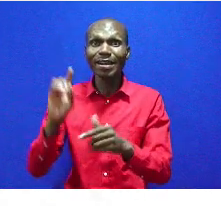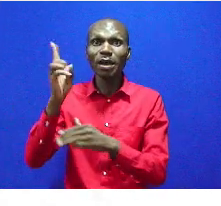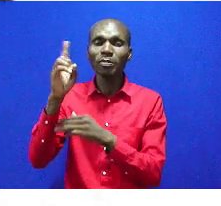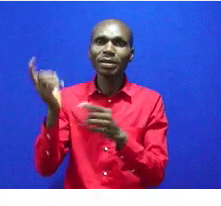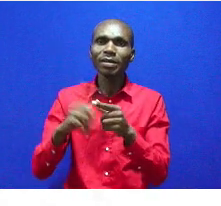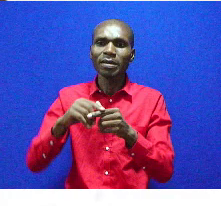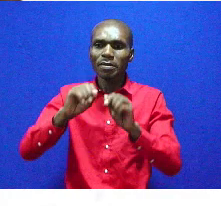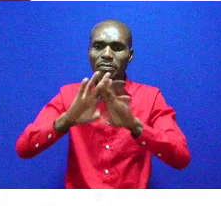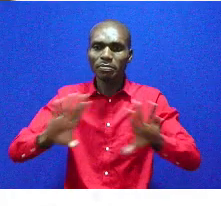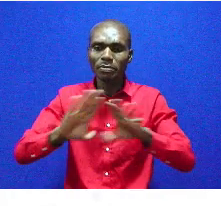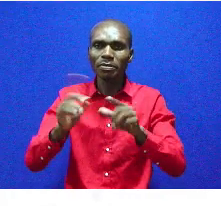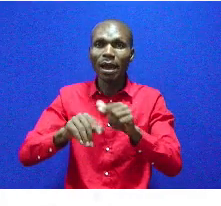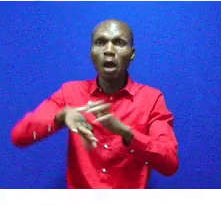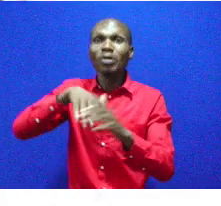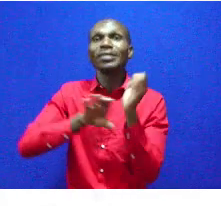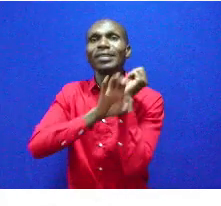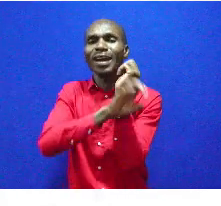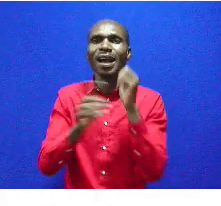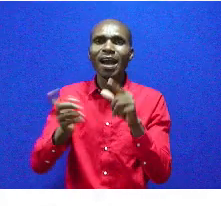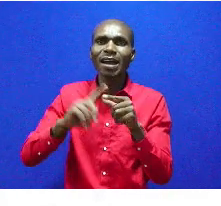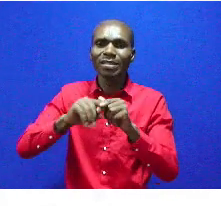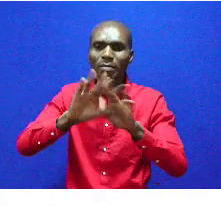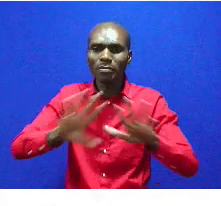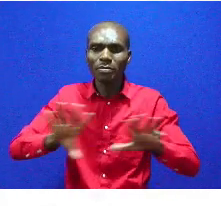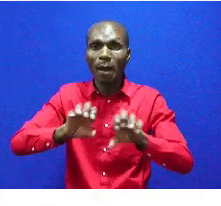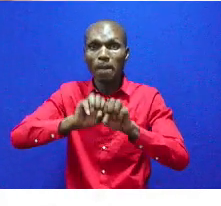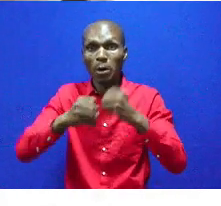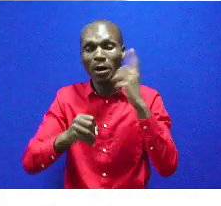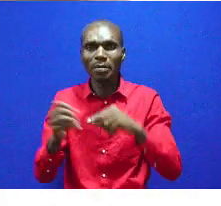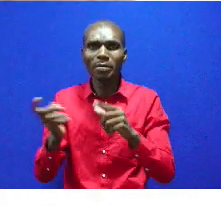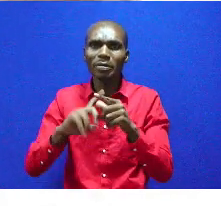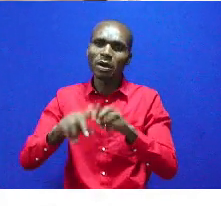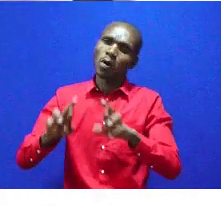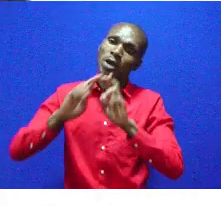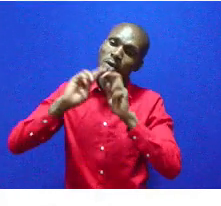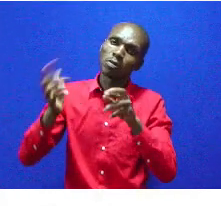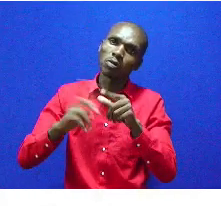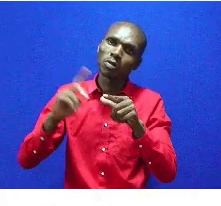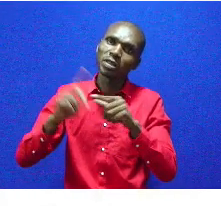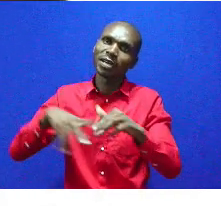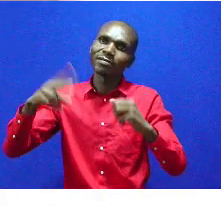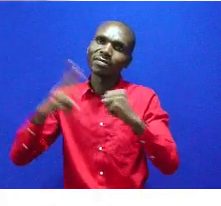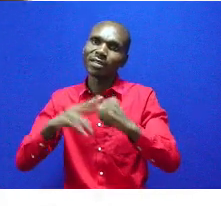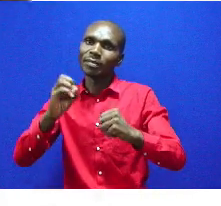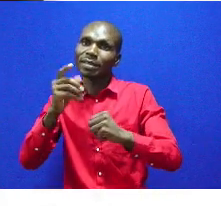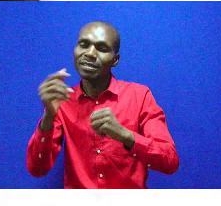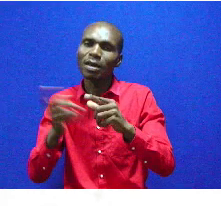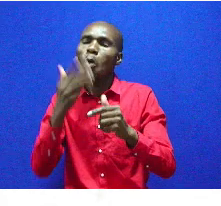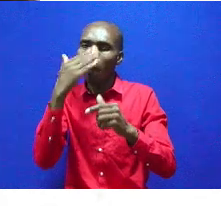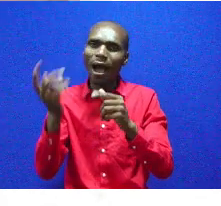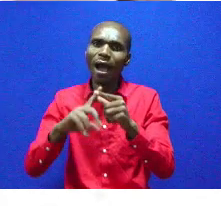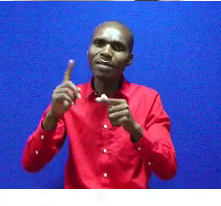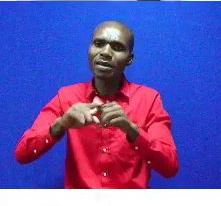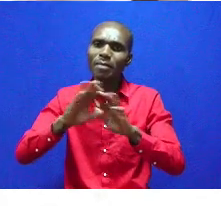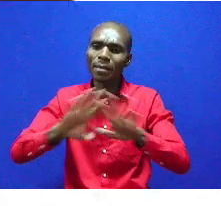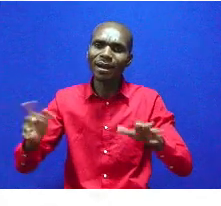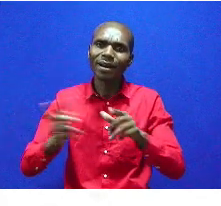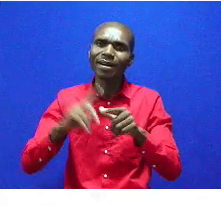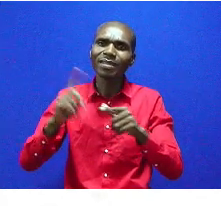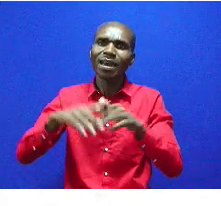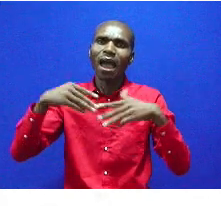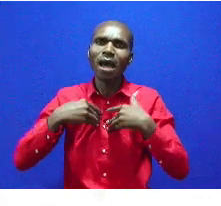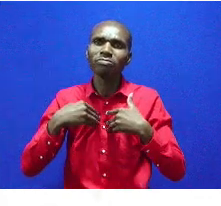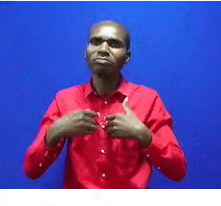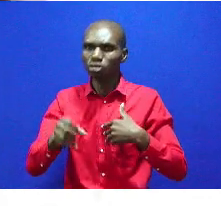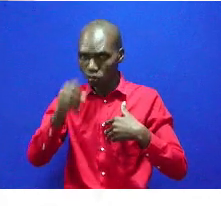ama tuuze nje na soko iharibike, tuseme ikuwe shilingi 70, sababu soko za zingine inakuanga